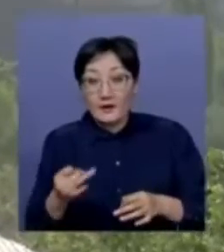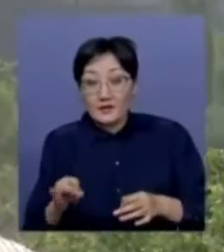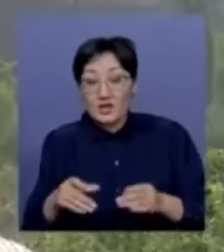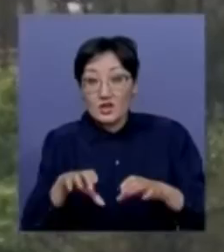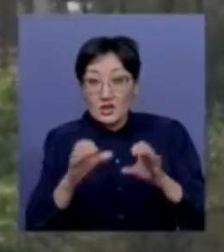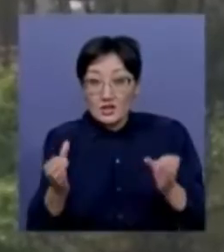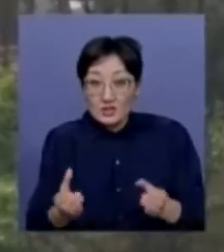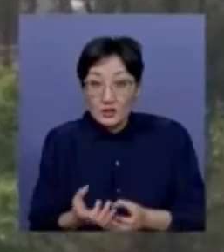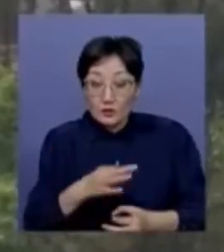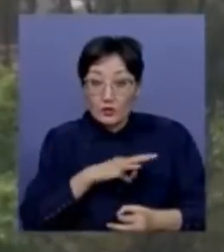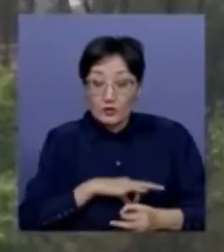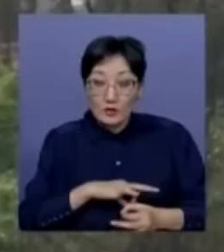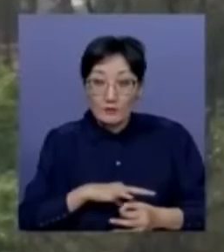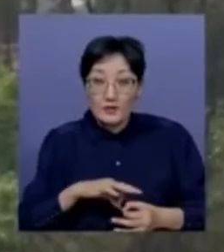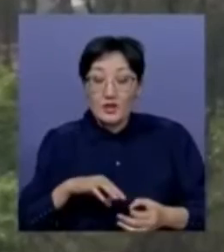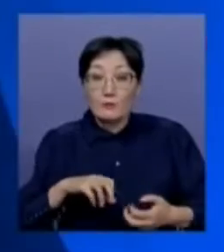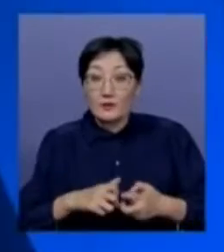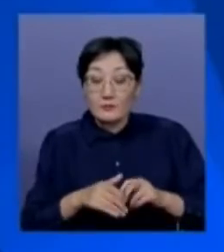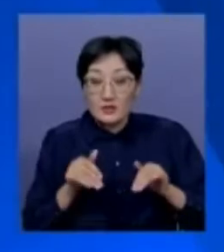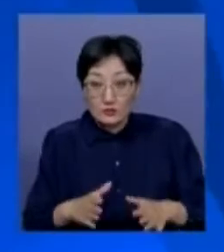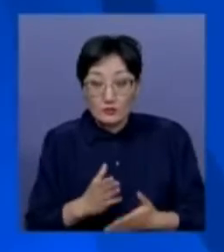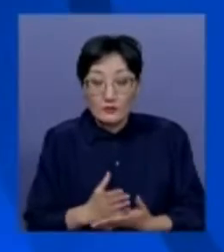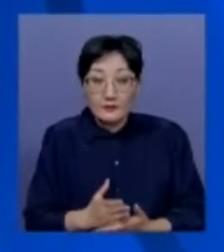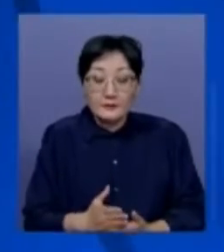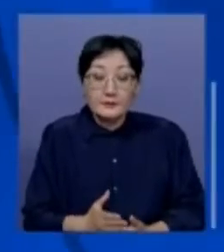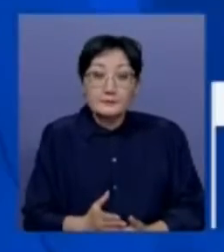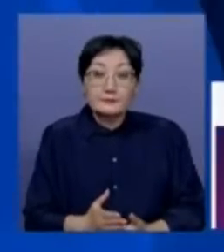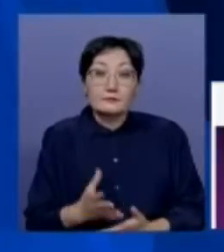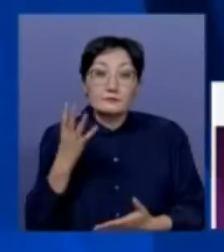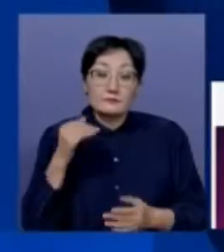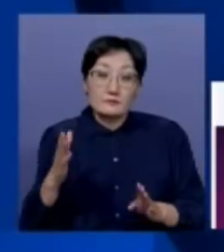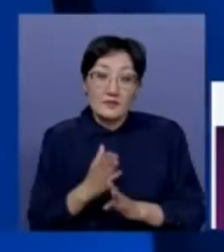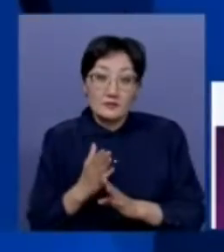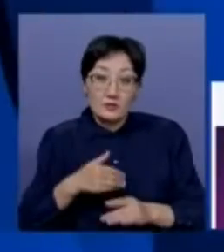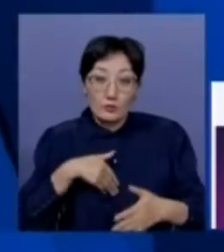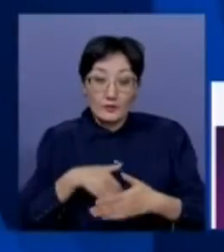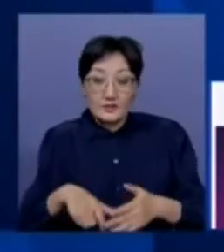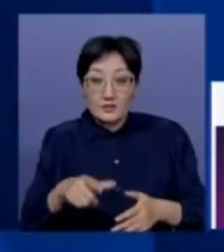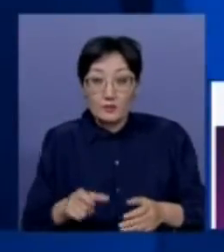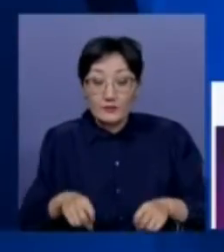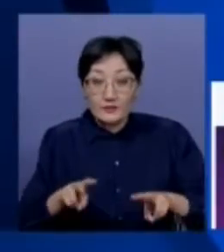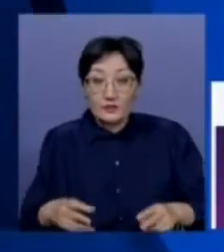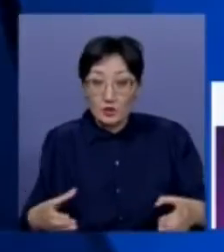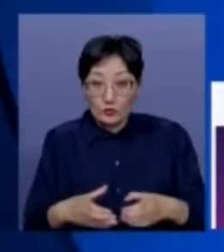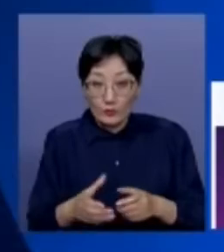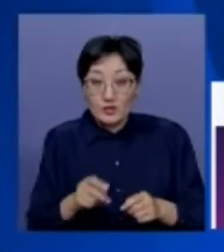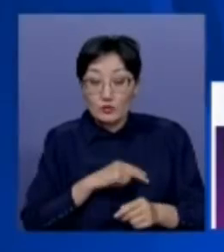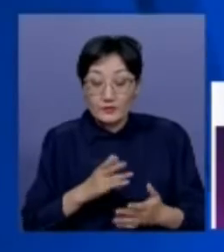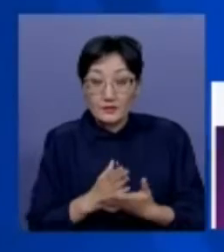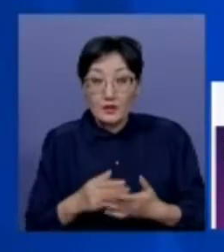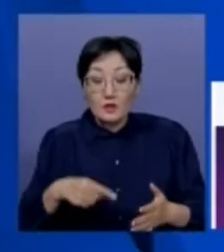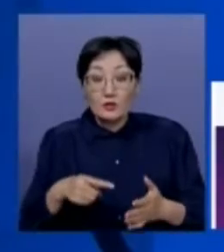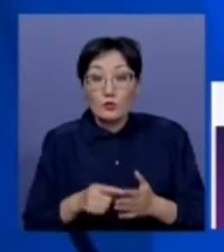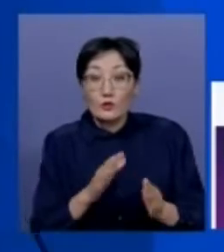шиналарды кәдеге жаратуда жолға қойылмақ. Экологический активисты в Алматы. Алматыдағы экологиялық белсенділердің арнайы тобы құрылған. Біз үшін